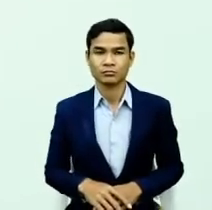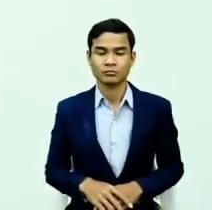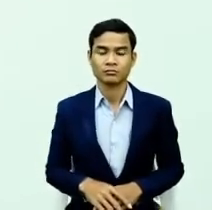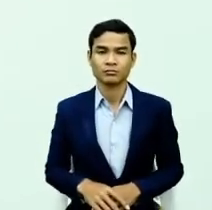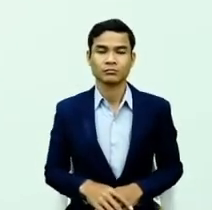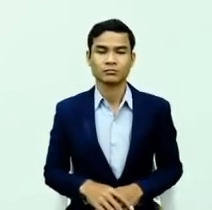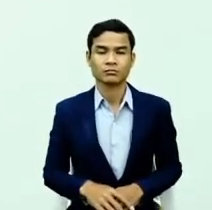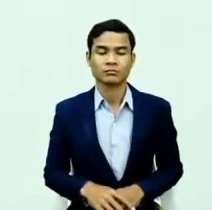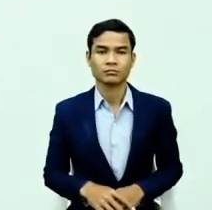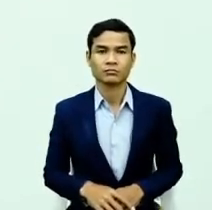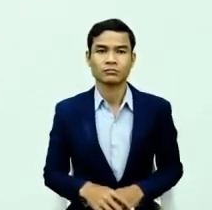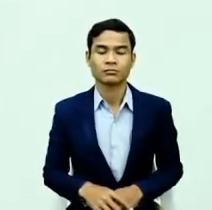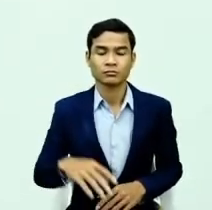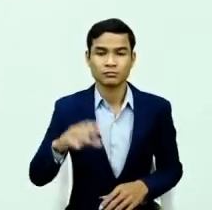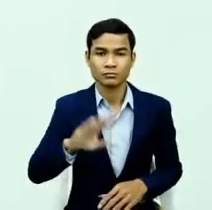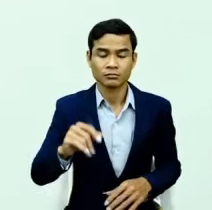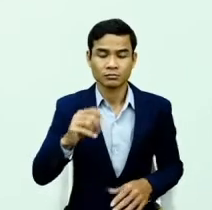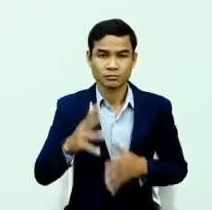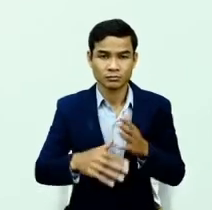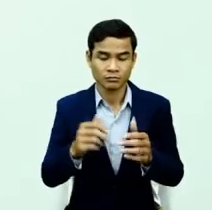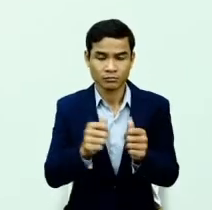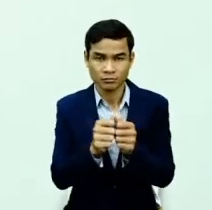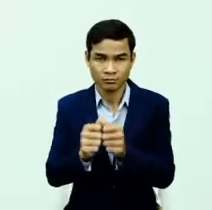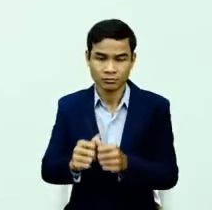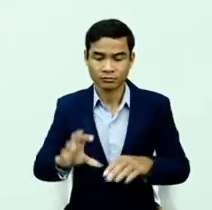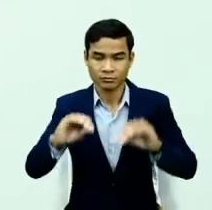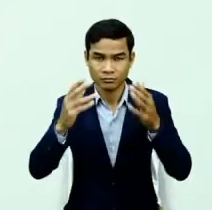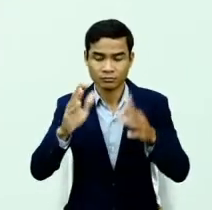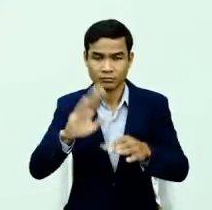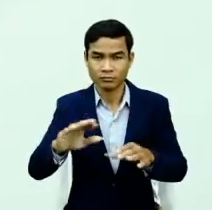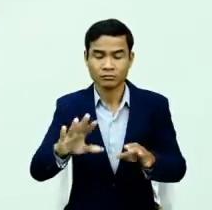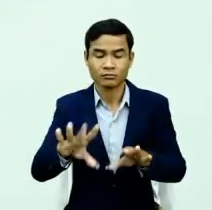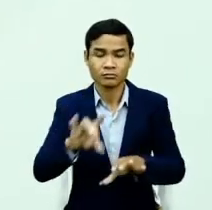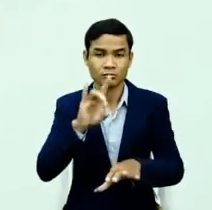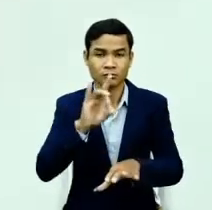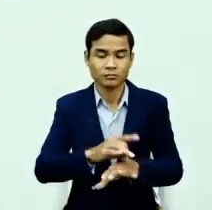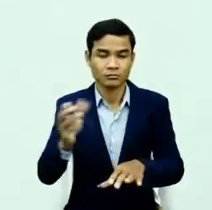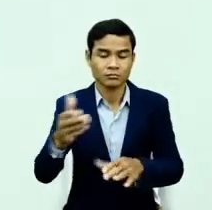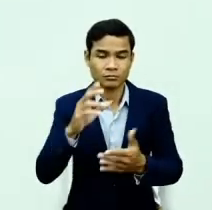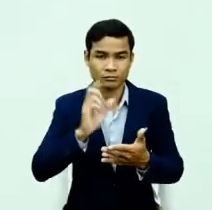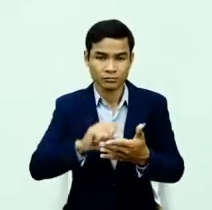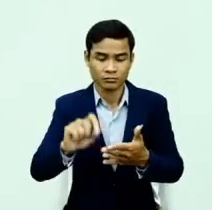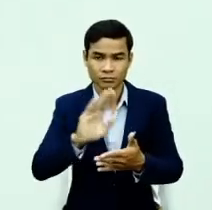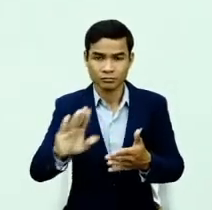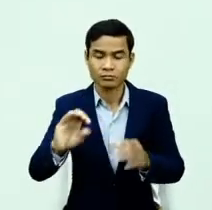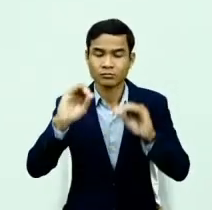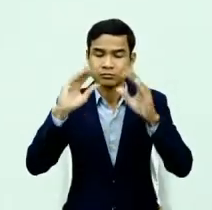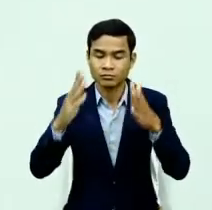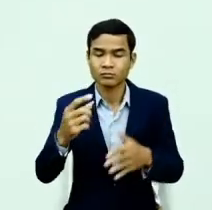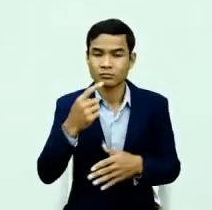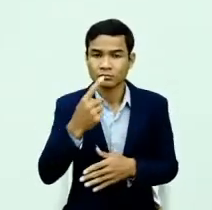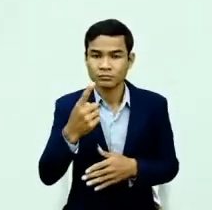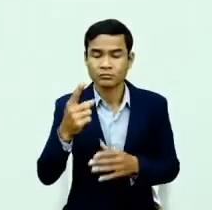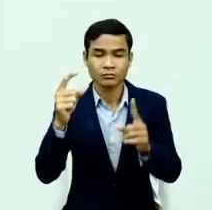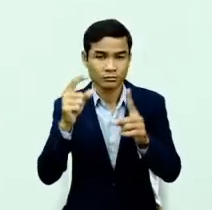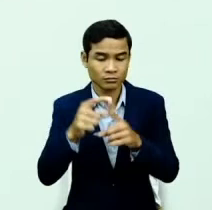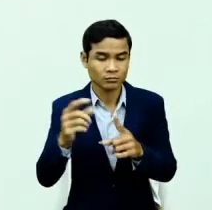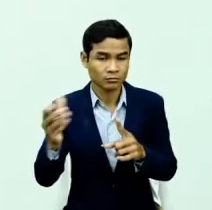chà chẳng còn mặt tiếng tất cho mình nè kêu hai ná đó bê để con sẽ xảy khuôn ai mà đó nè kêu năng hai bị ở con sẽ